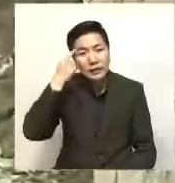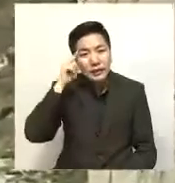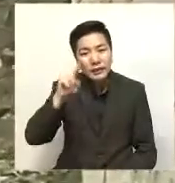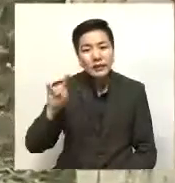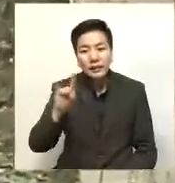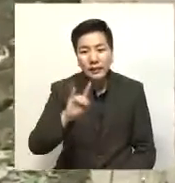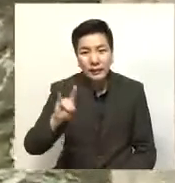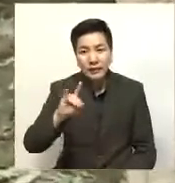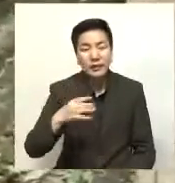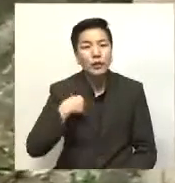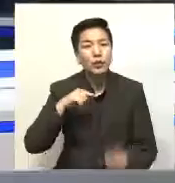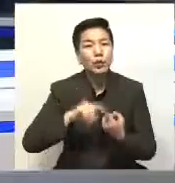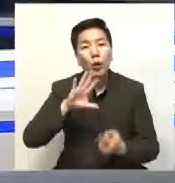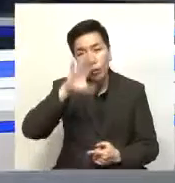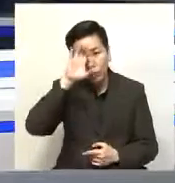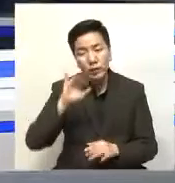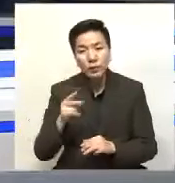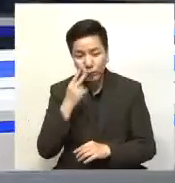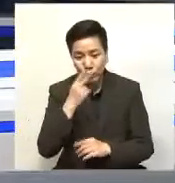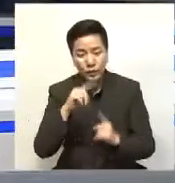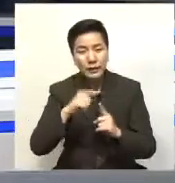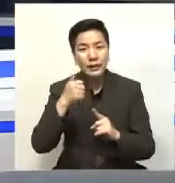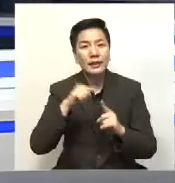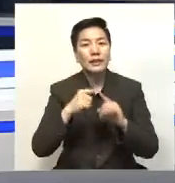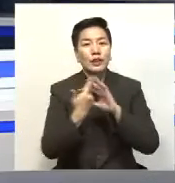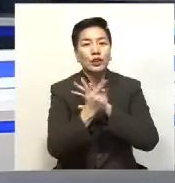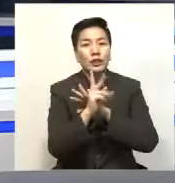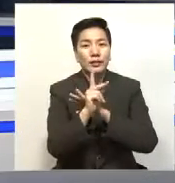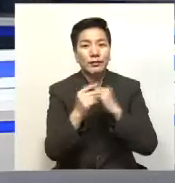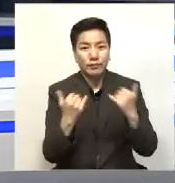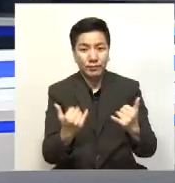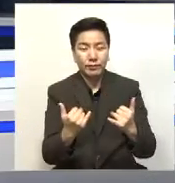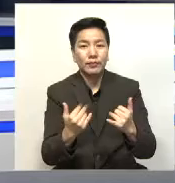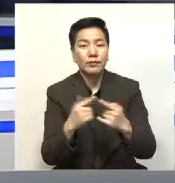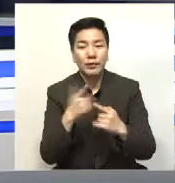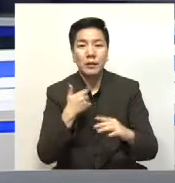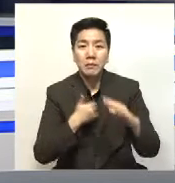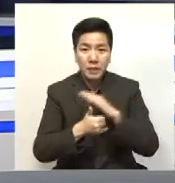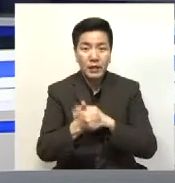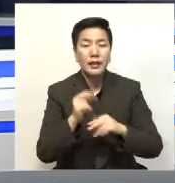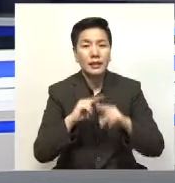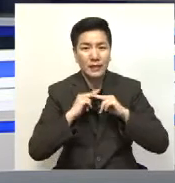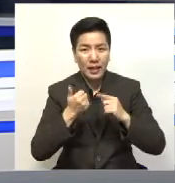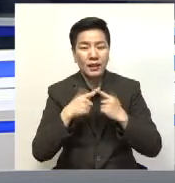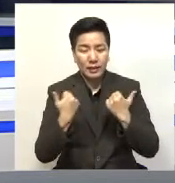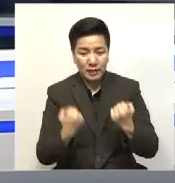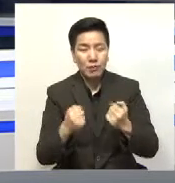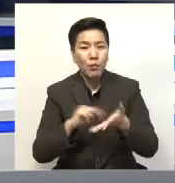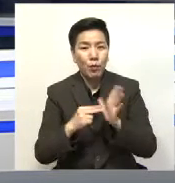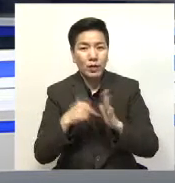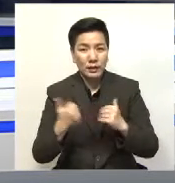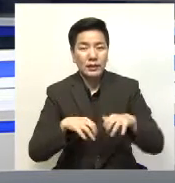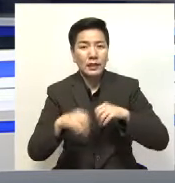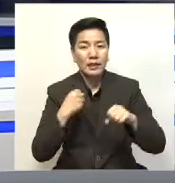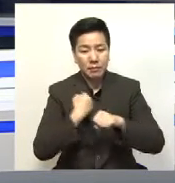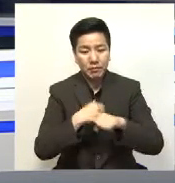งสัตว์แต่ละประเภทที่สวนสัตว์ดุสิตก็ไปกันได้ที่ขอนแก่นเองนะคะ ใช่ค่ะก็สามารถเดินทางไปได้เพราะว่าตอนนี้เนี่ยถือว่าเป็นช่ว